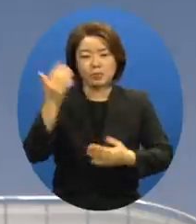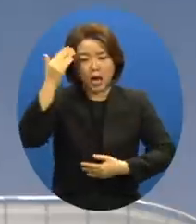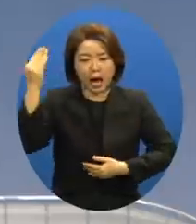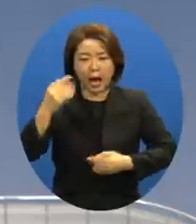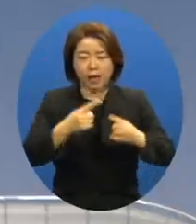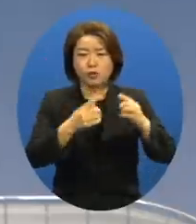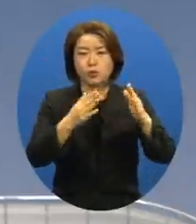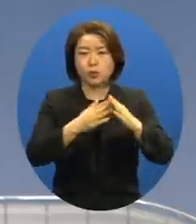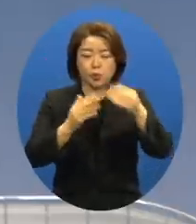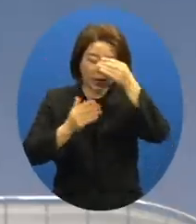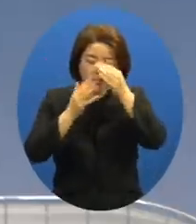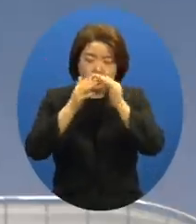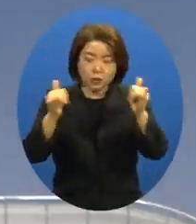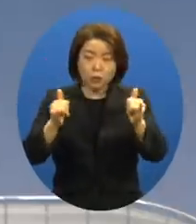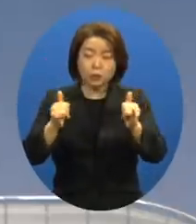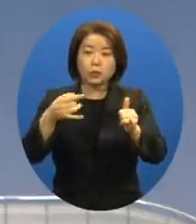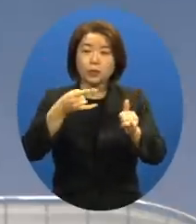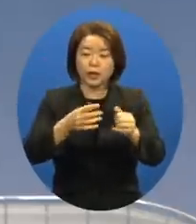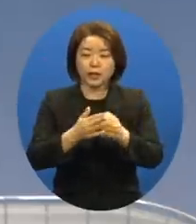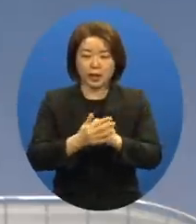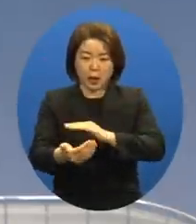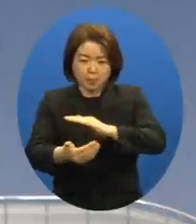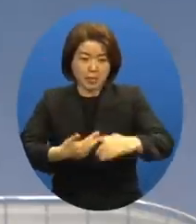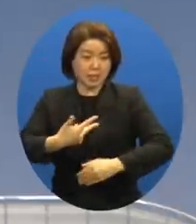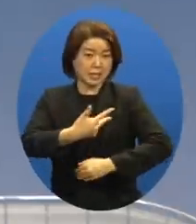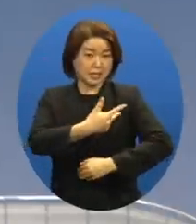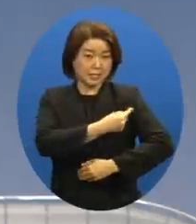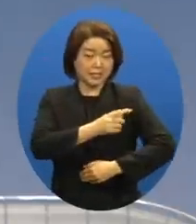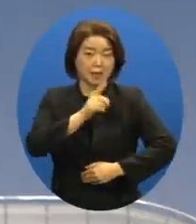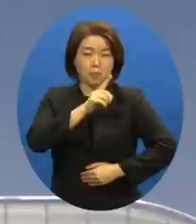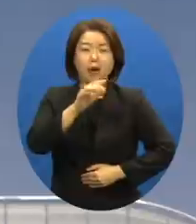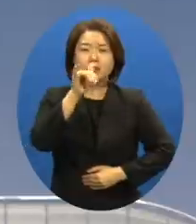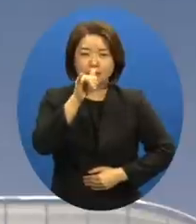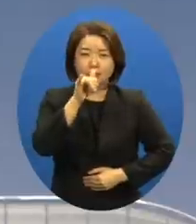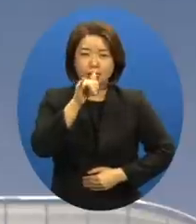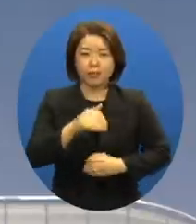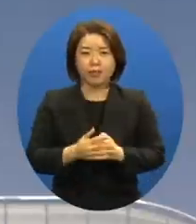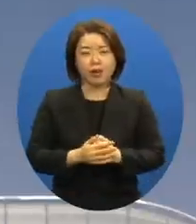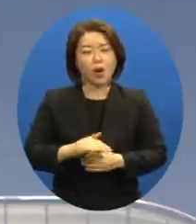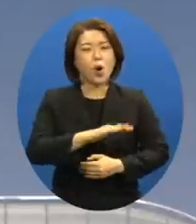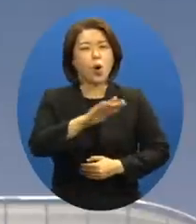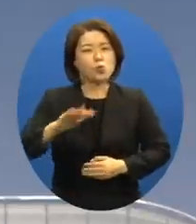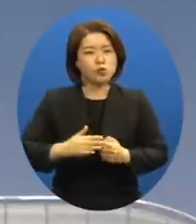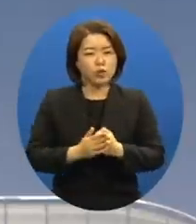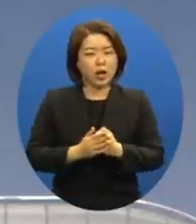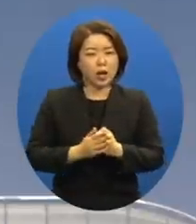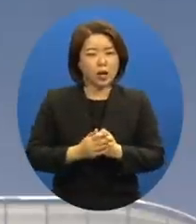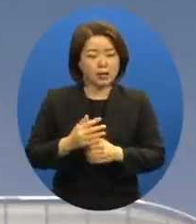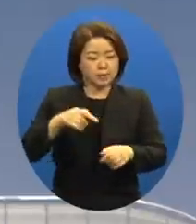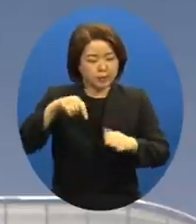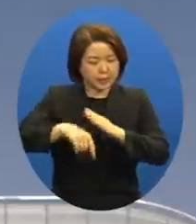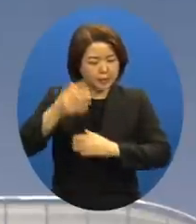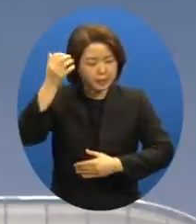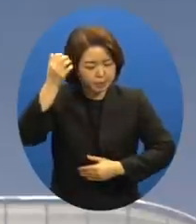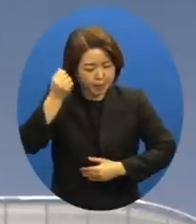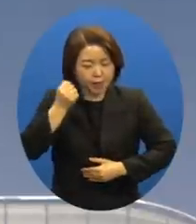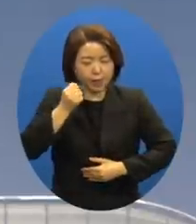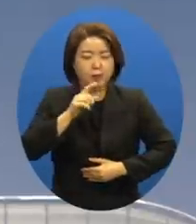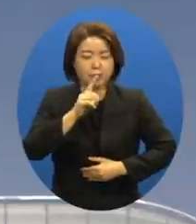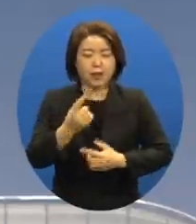성도들에게 예방 주사를 놓고 계시다 그런 말씀을 하셨는데 우리가 새겨들을 말 이기도